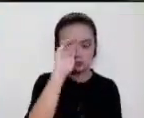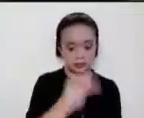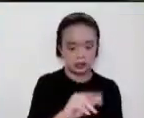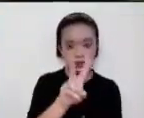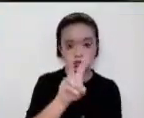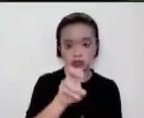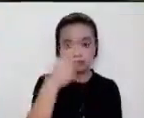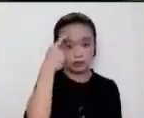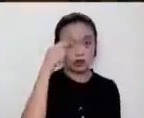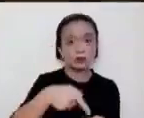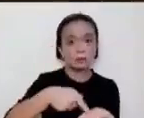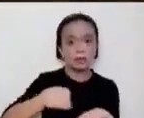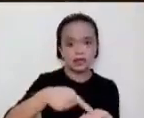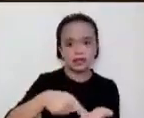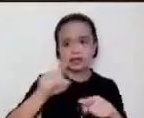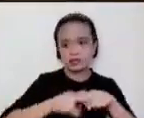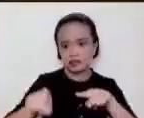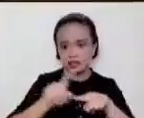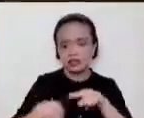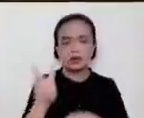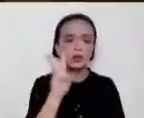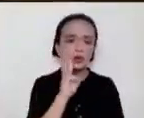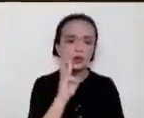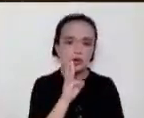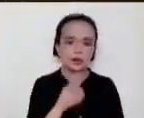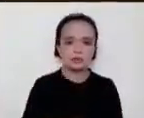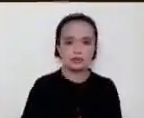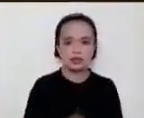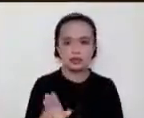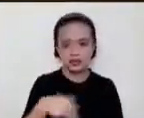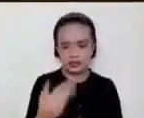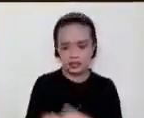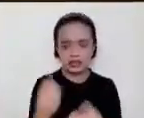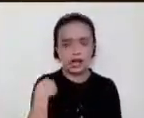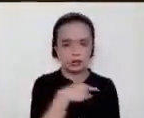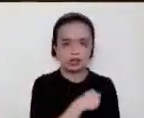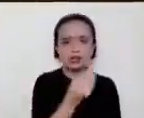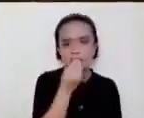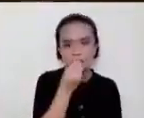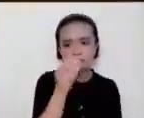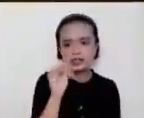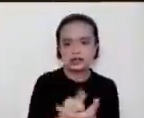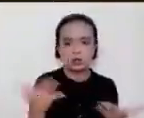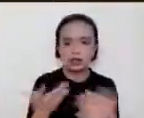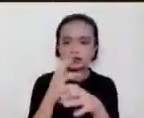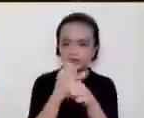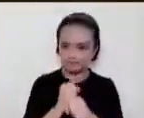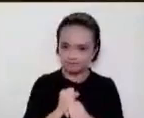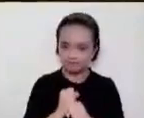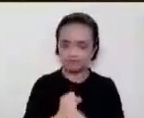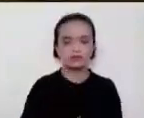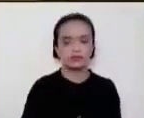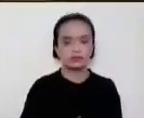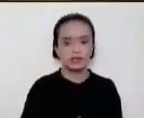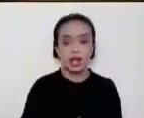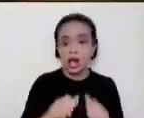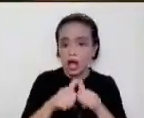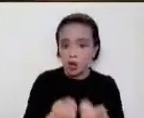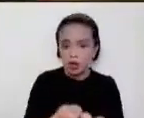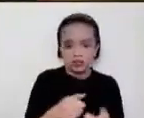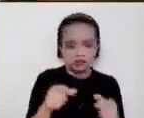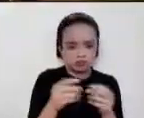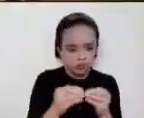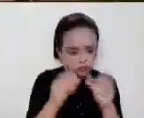sa ilaw, tubig, tapos pangkain namin po. Doon na po kami kumukuha. Kung gaano kapursigido at focus si Zaydi